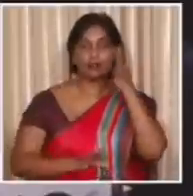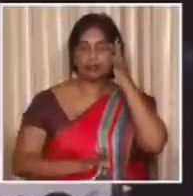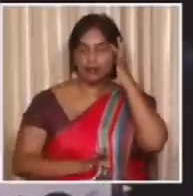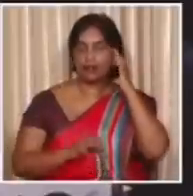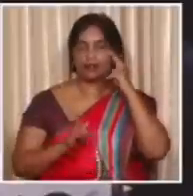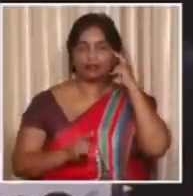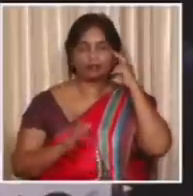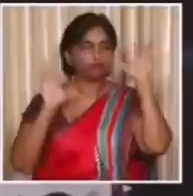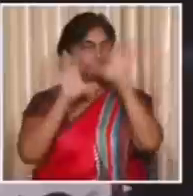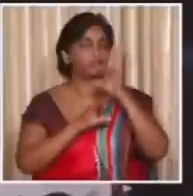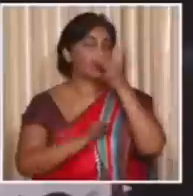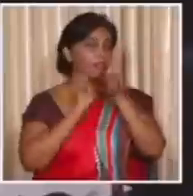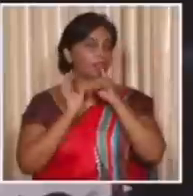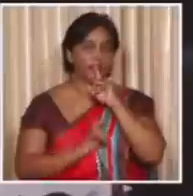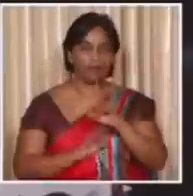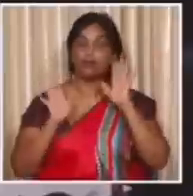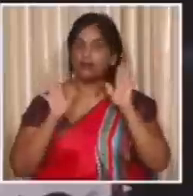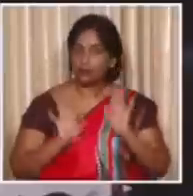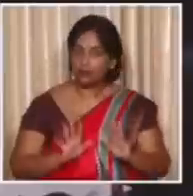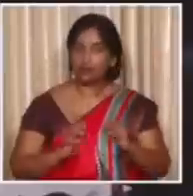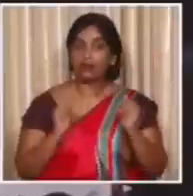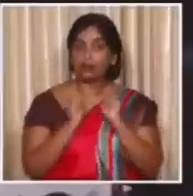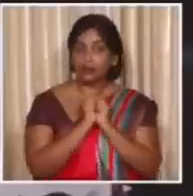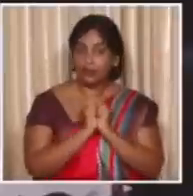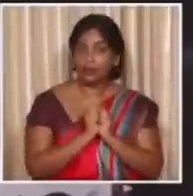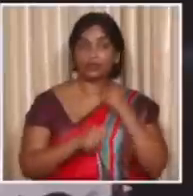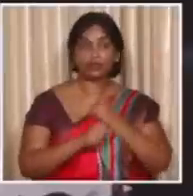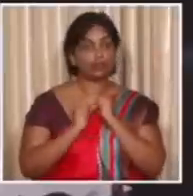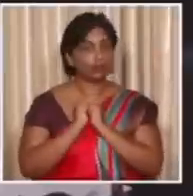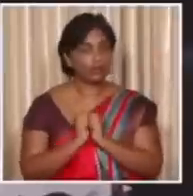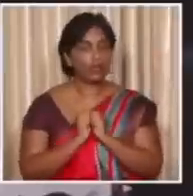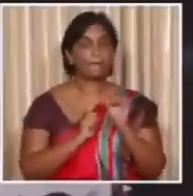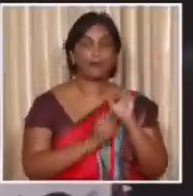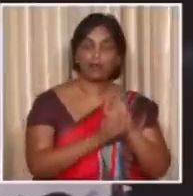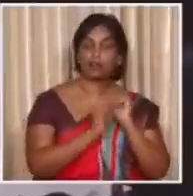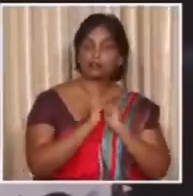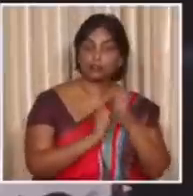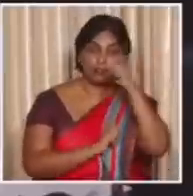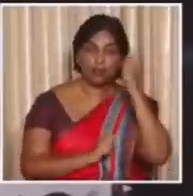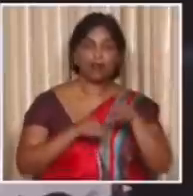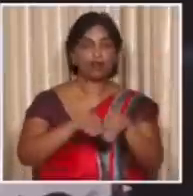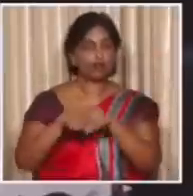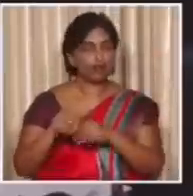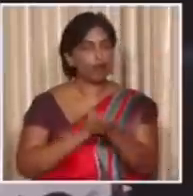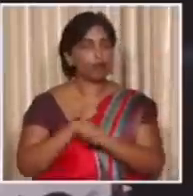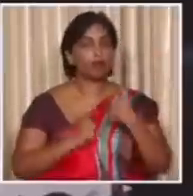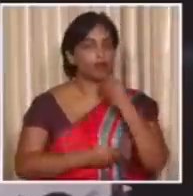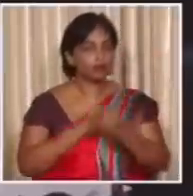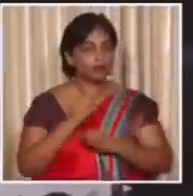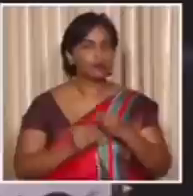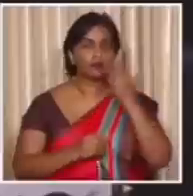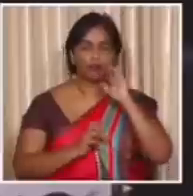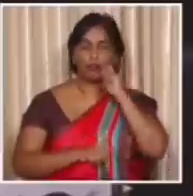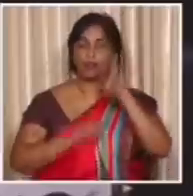වෙන අර්ථ කතා ඉදිරිපත් කරනවා හැබැයි සේවකයන්ගේ රාජ්‍ය සේවකයන්ගේ පුද්ගලිකංශ වැටු ලබන්නගේ ගොවියගේ ධීවරයාගේ